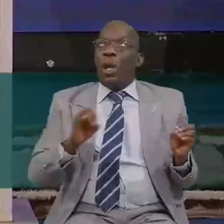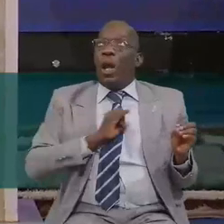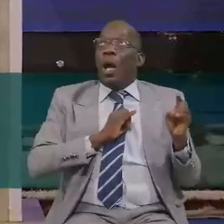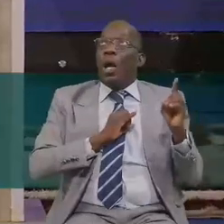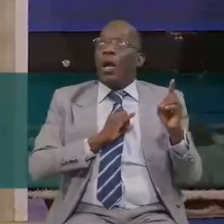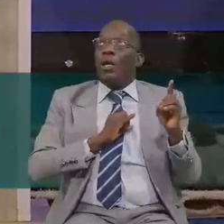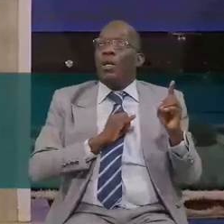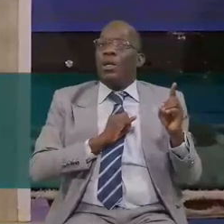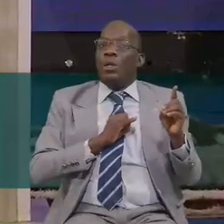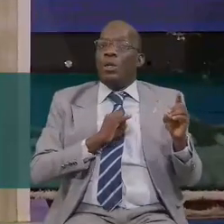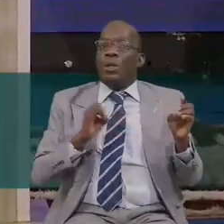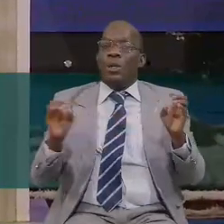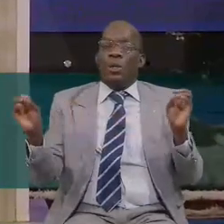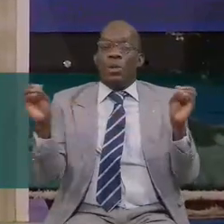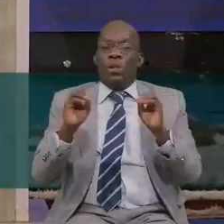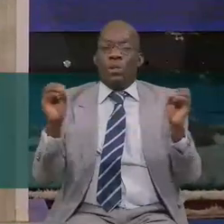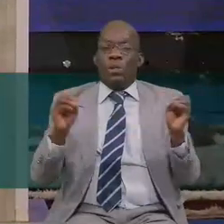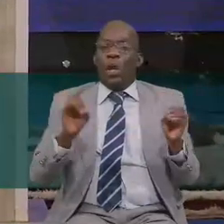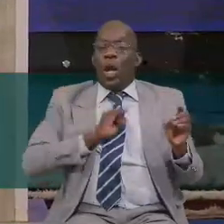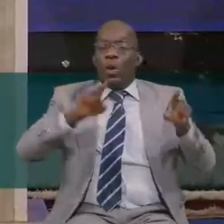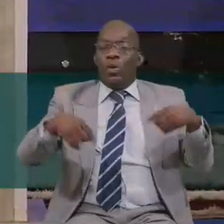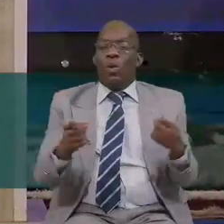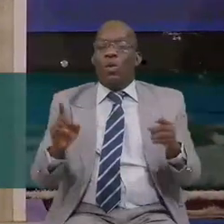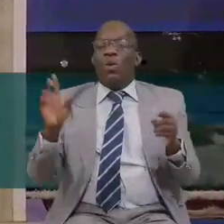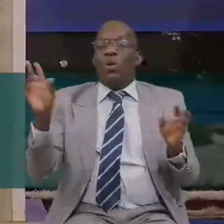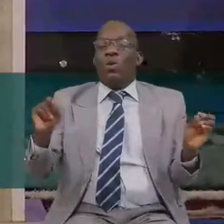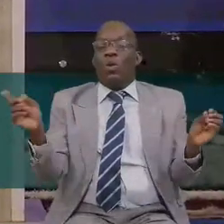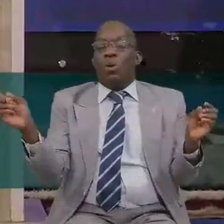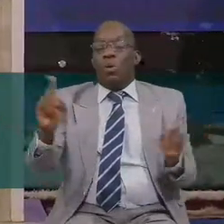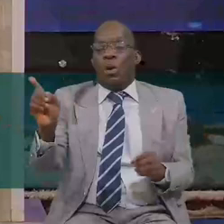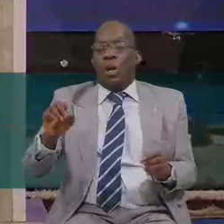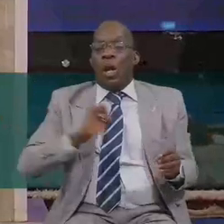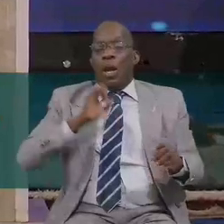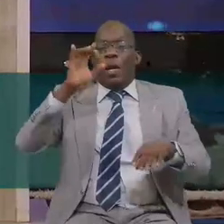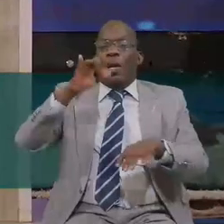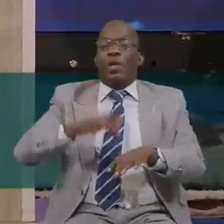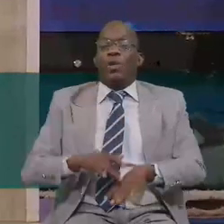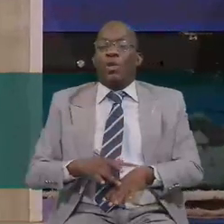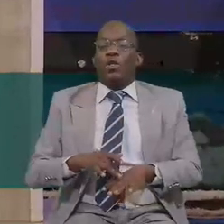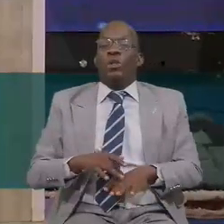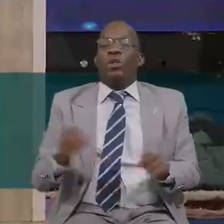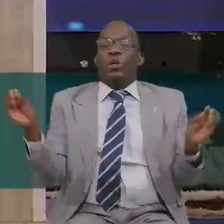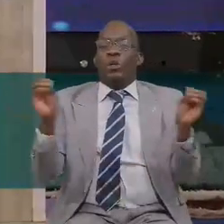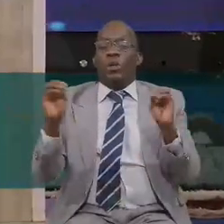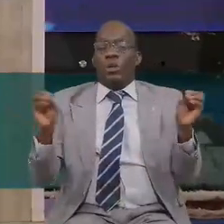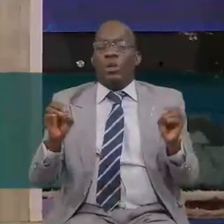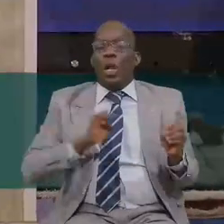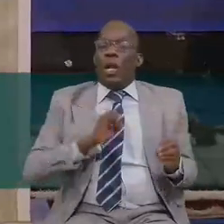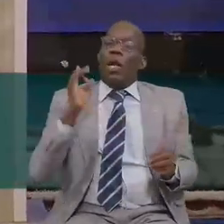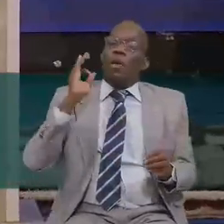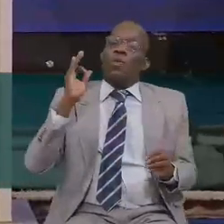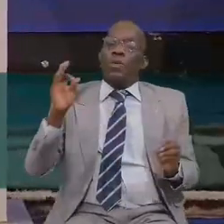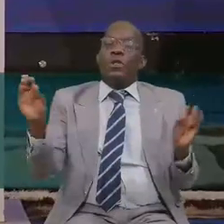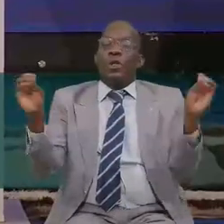je ne fais rien, je ne vais nulle part, je ne touche rien, je ne prêche rien.